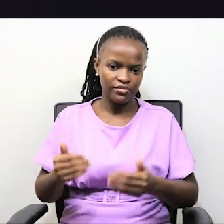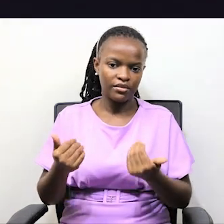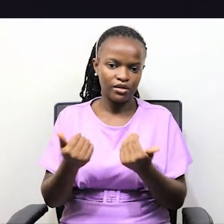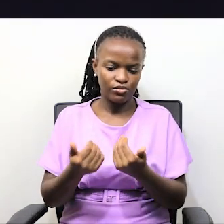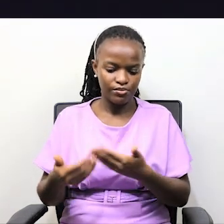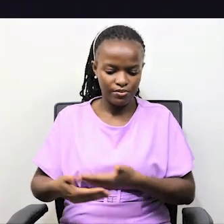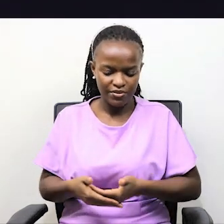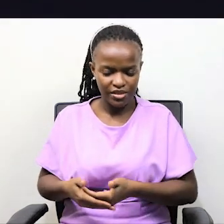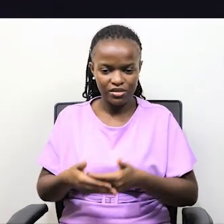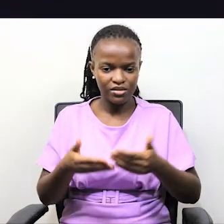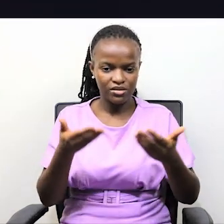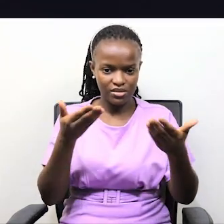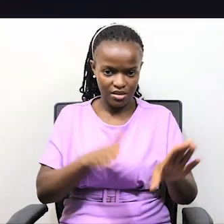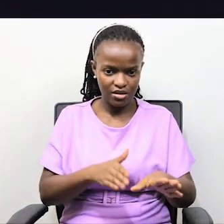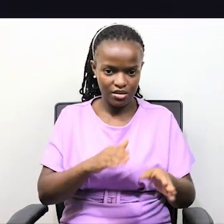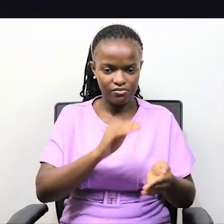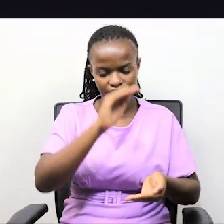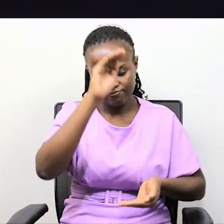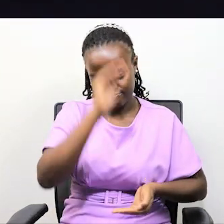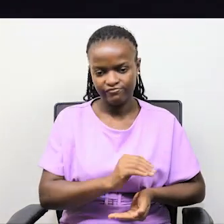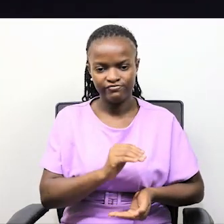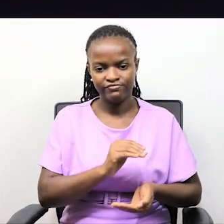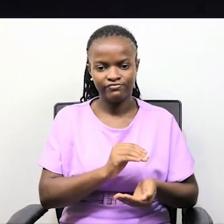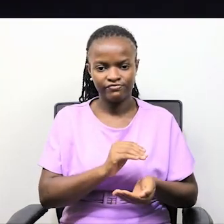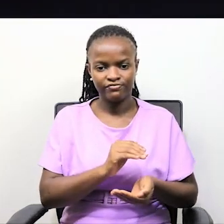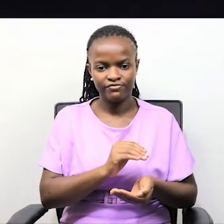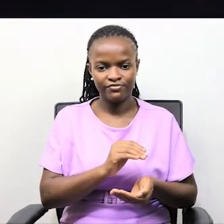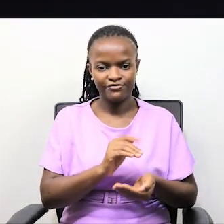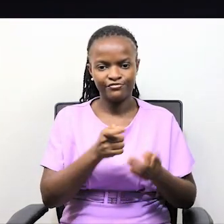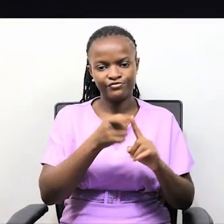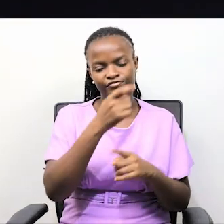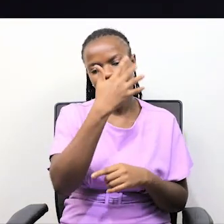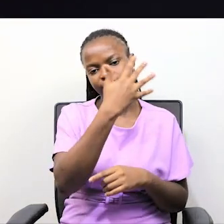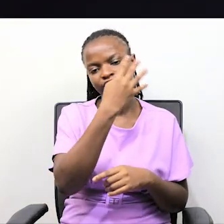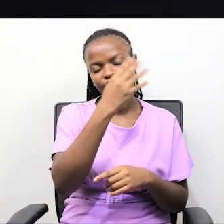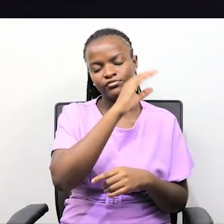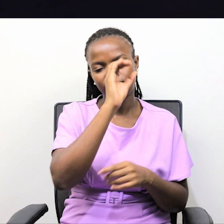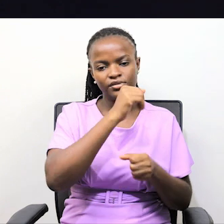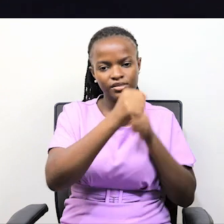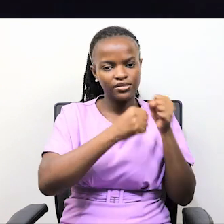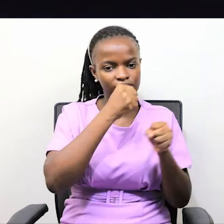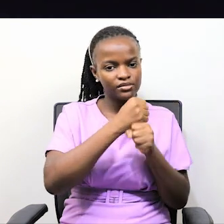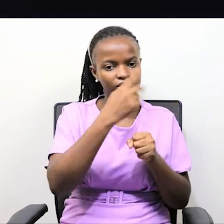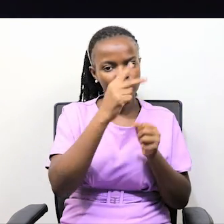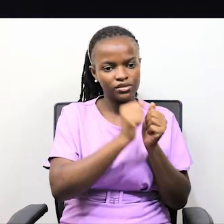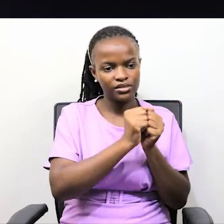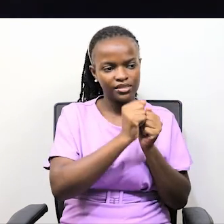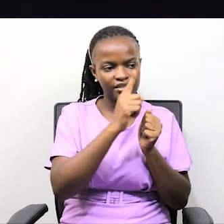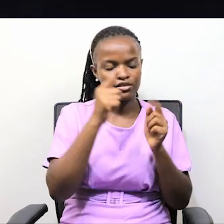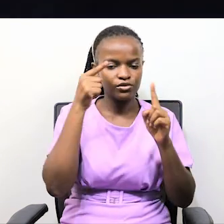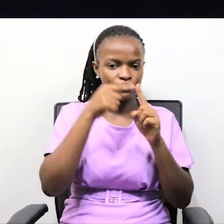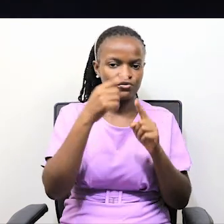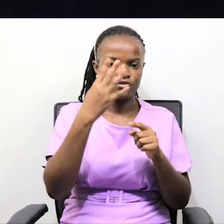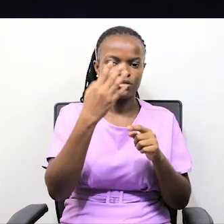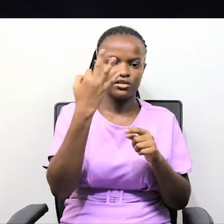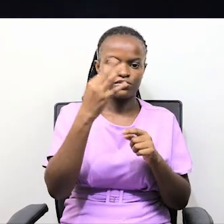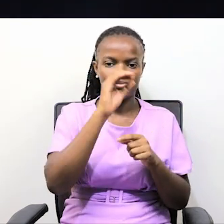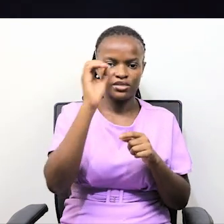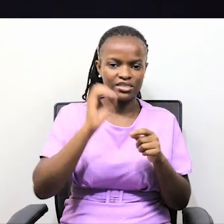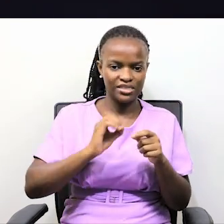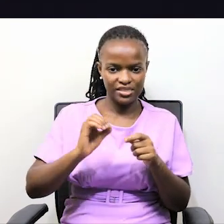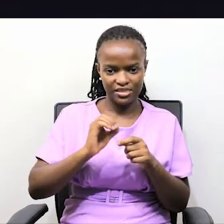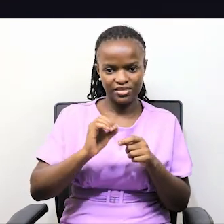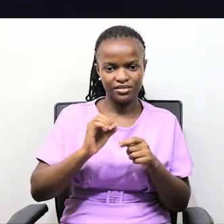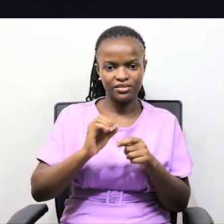mortalité infantile a diminué de 54 en 2011 à 43 pour 1000